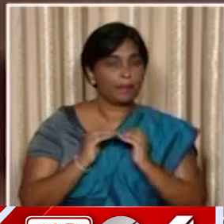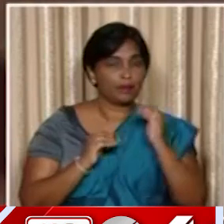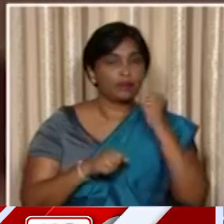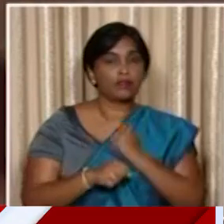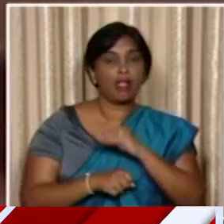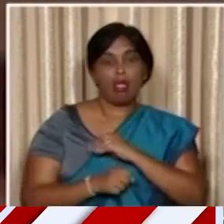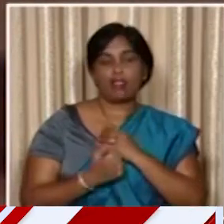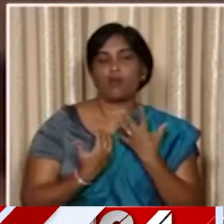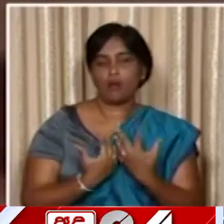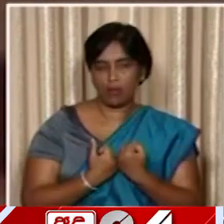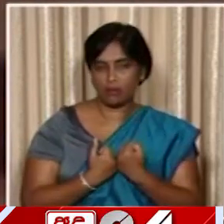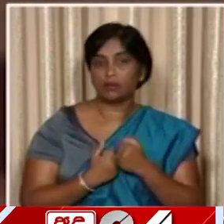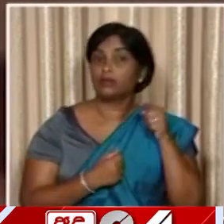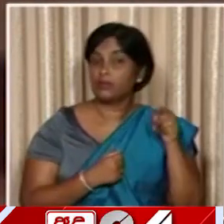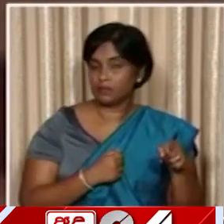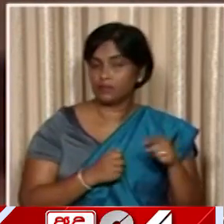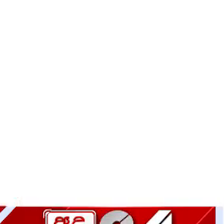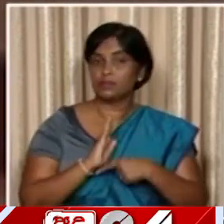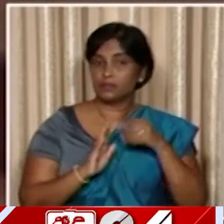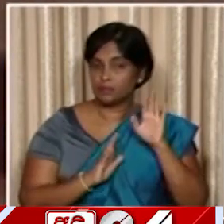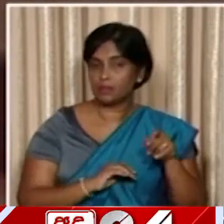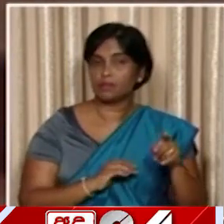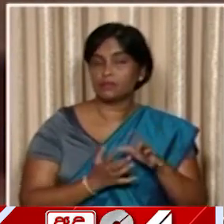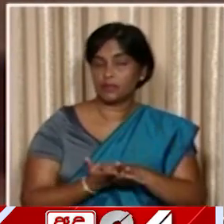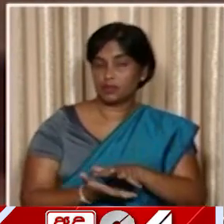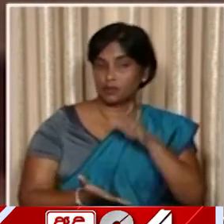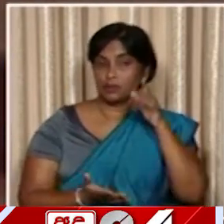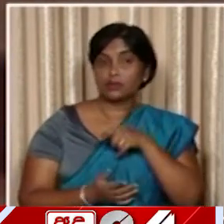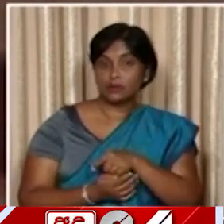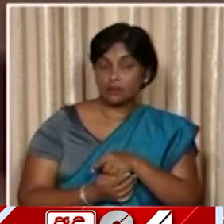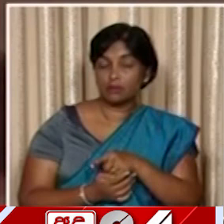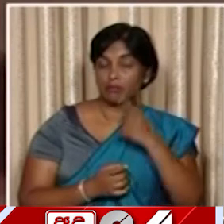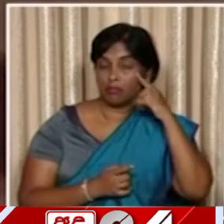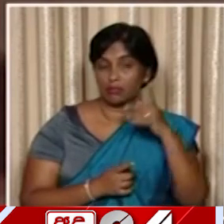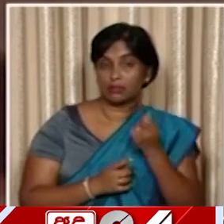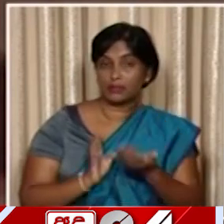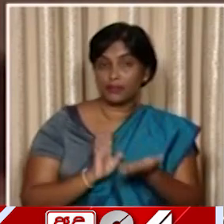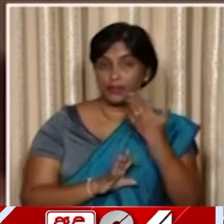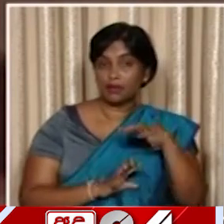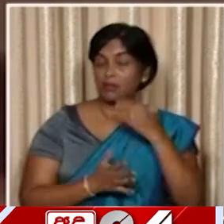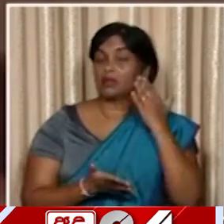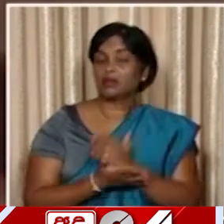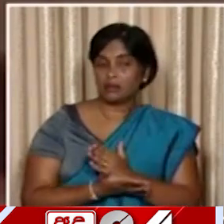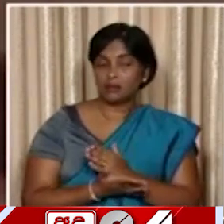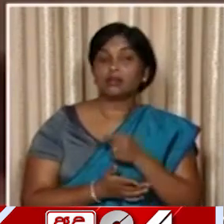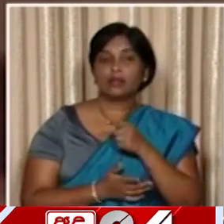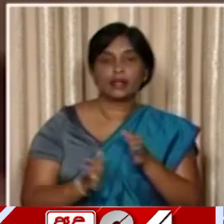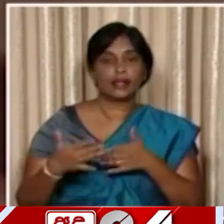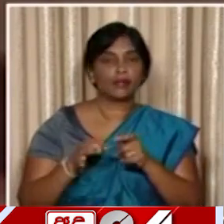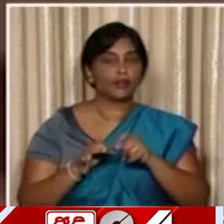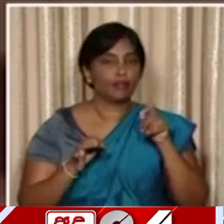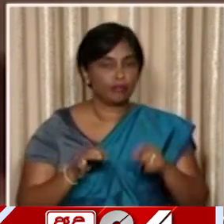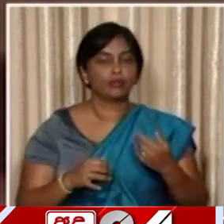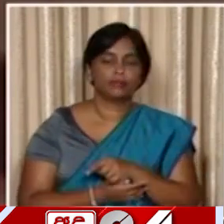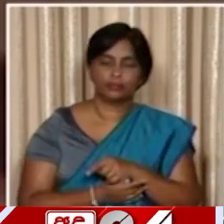රාජ්‍ය ආදායම අවශ්‍ය නිසා. හැබැයි ඒ වෙනකොට ලංකාවේ තිබුණු තොග වලට අනවශ්‍ය මිලක් ලබා ගැනීම වැළැක්වීමට ඒ කැබිනට් පත්‍රිකාවෙම